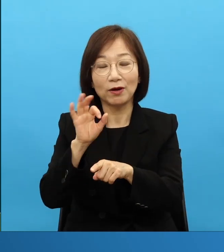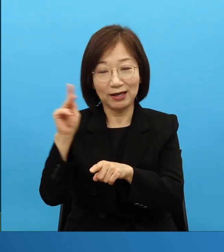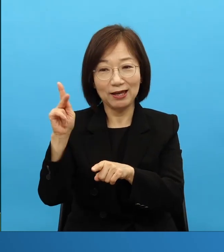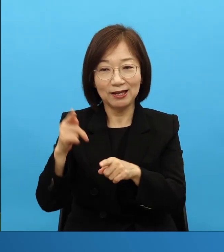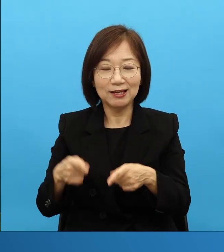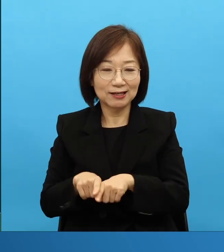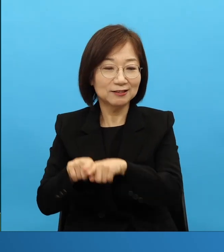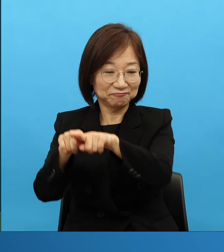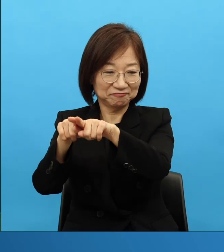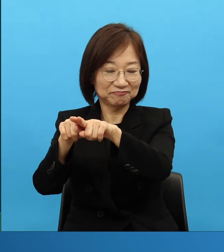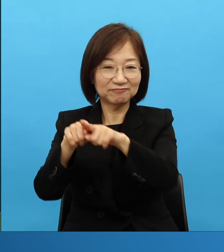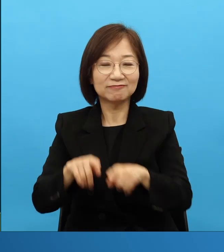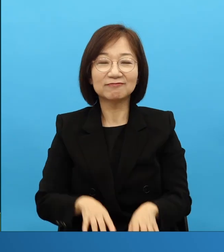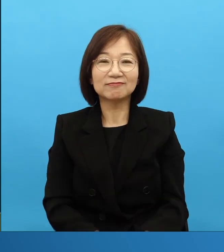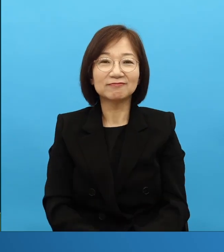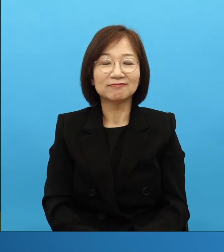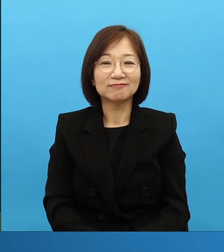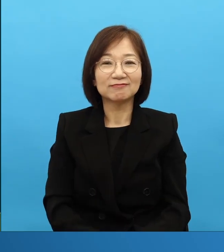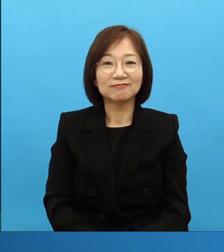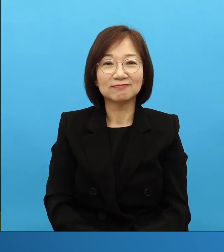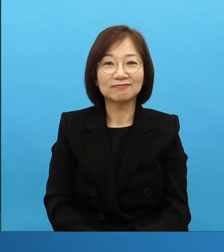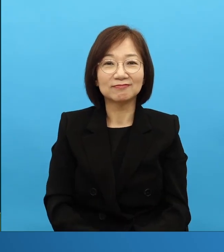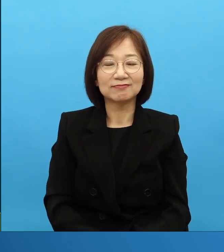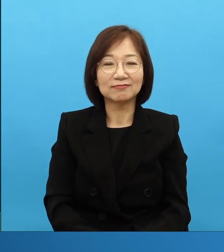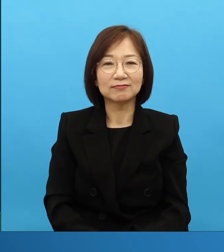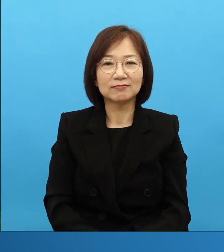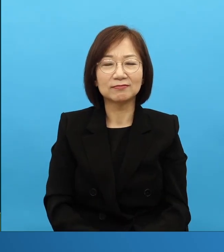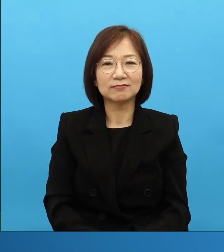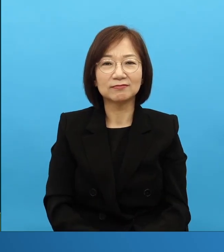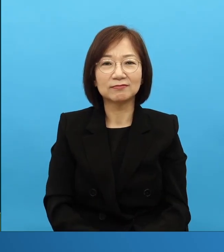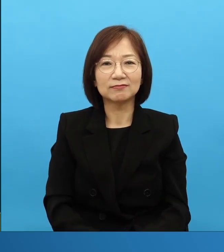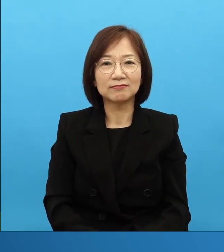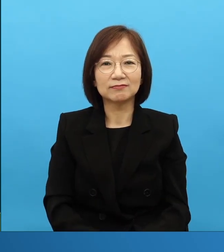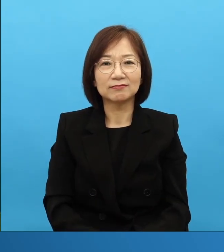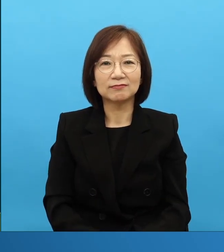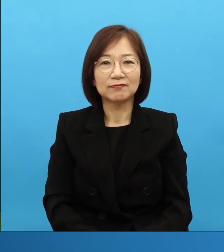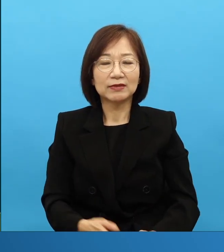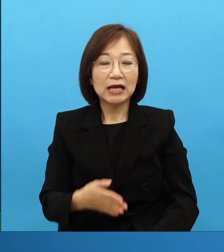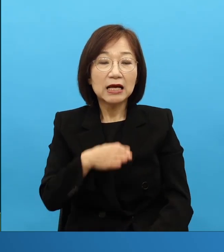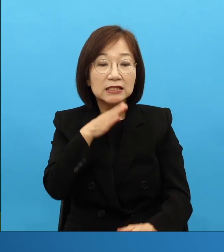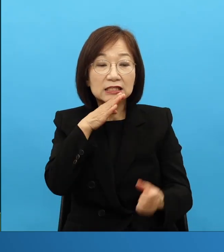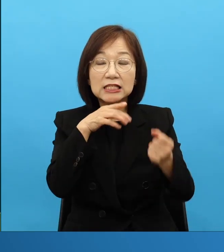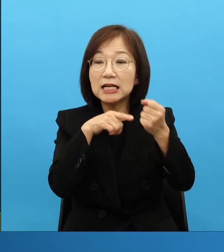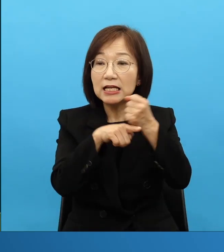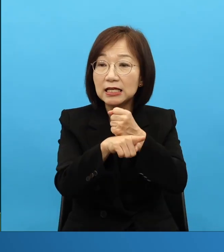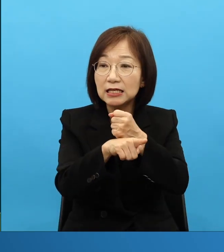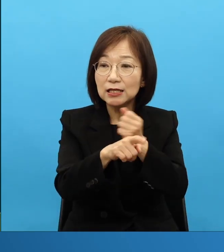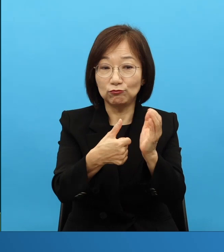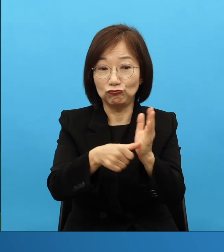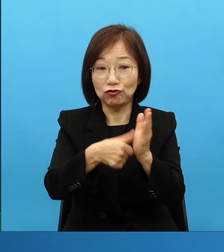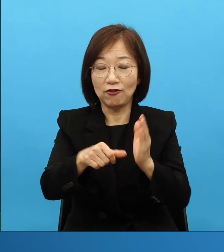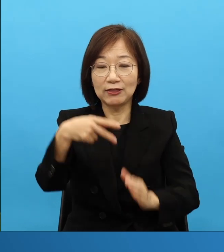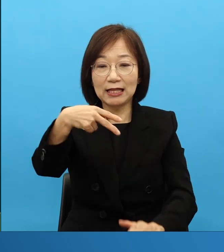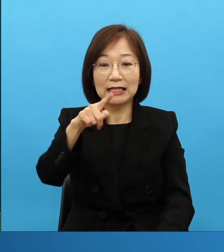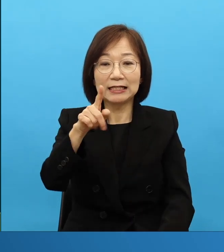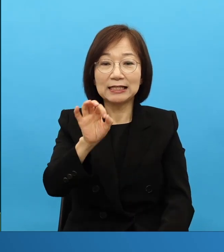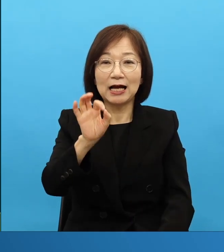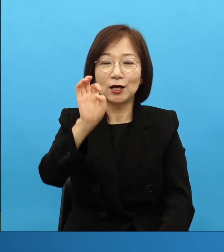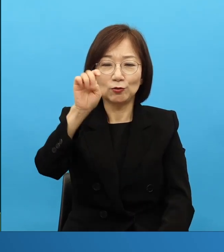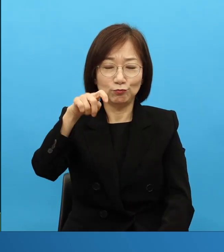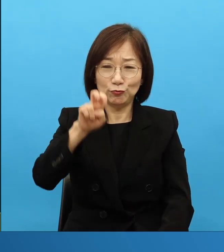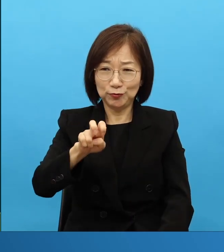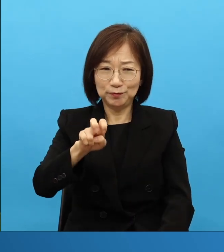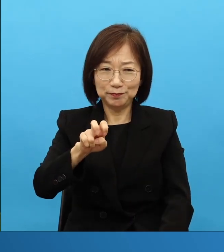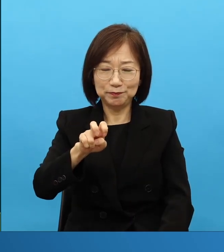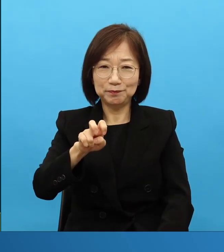just followed along whatever he said. 진리의 상품을 사기 위하여 요즘 말로